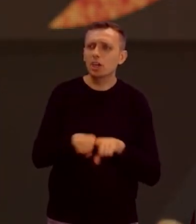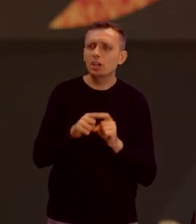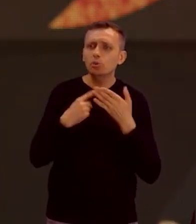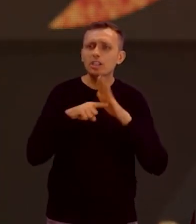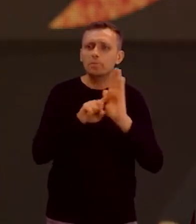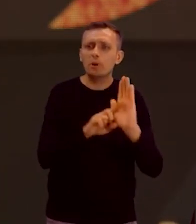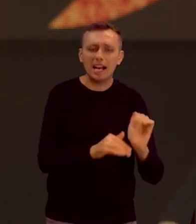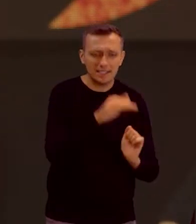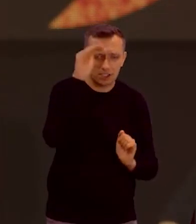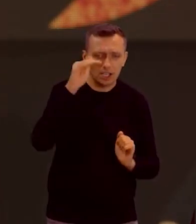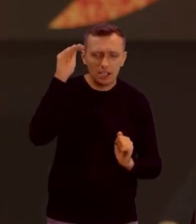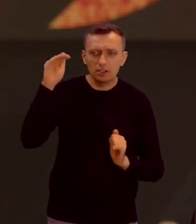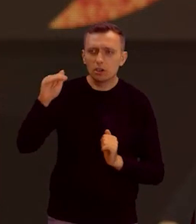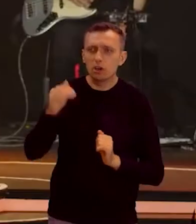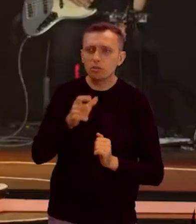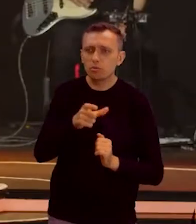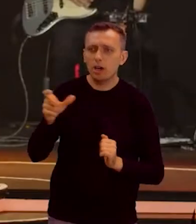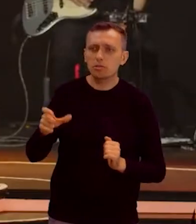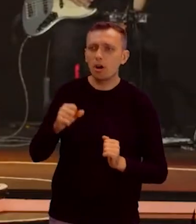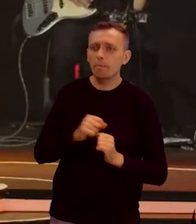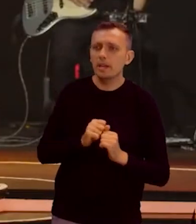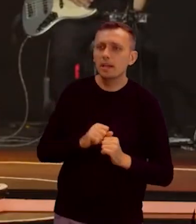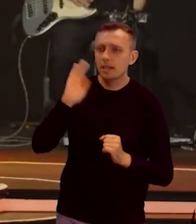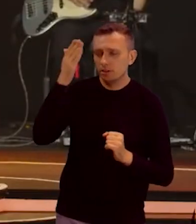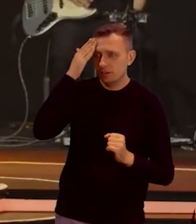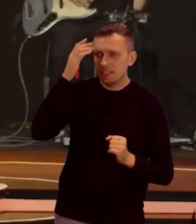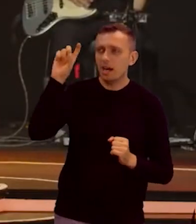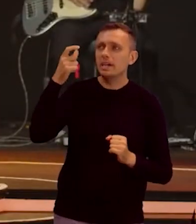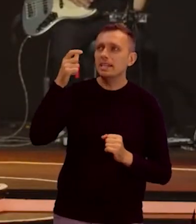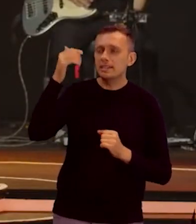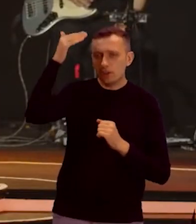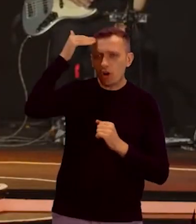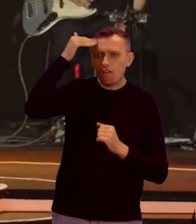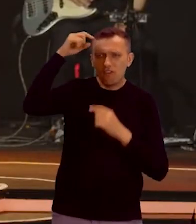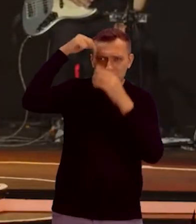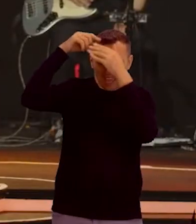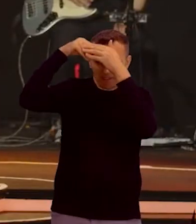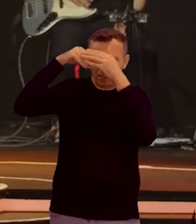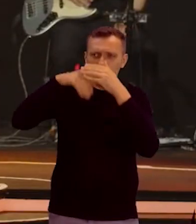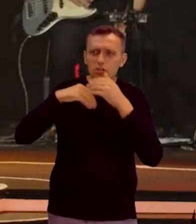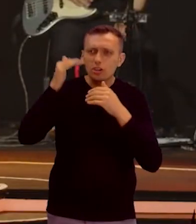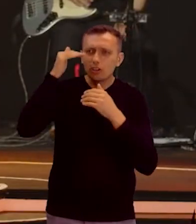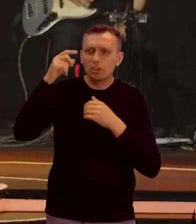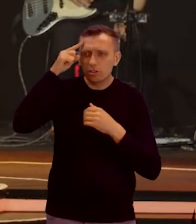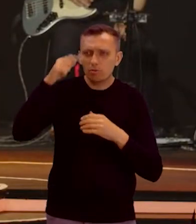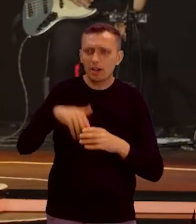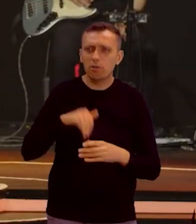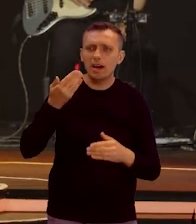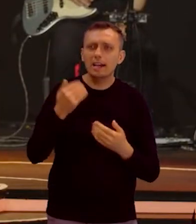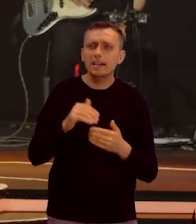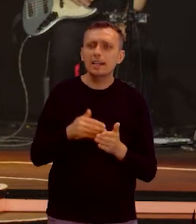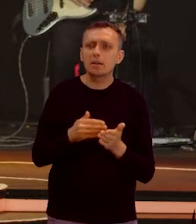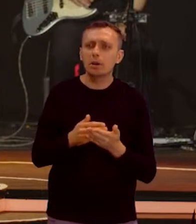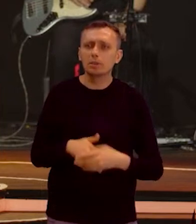głowie, jak my możemy tym dzieciom pomóc. A naprawdę, uwierzcie mi, to nie jest wiedza powszechna. My o tym nie